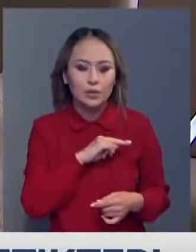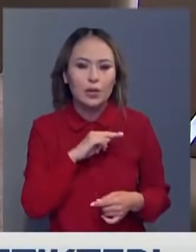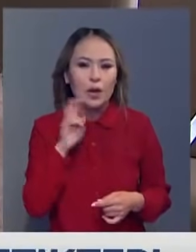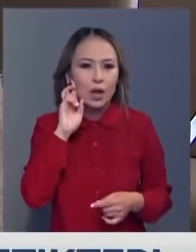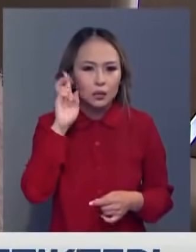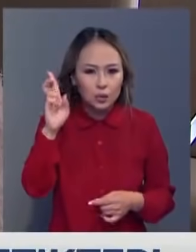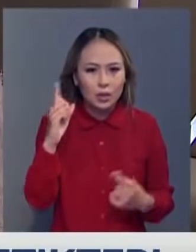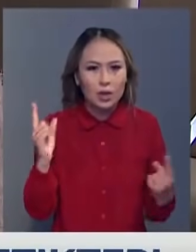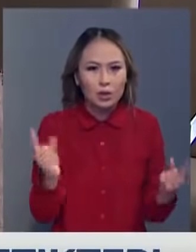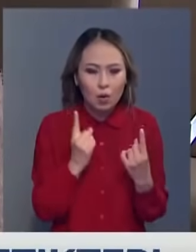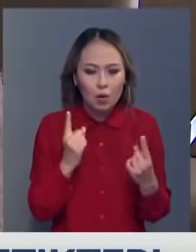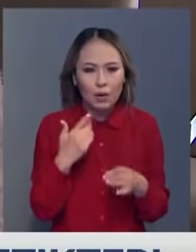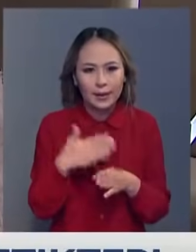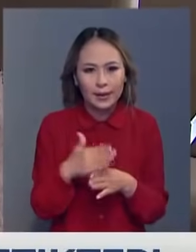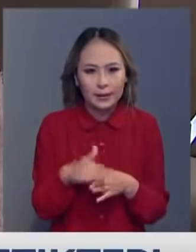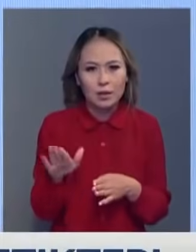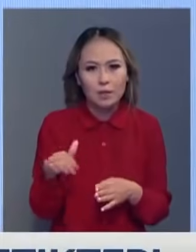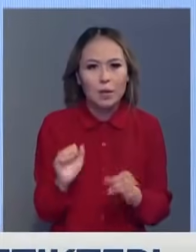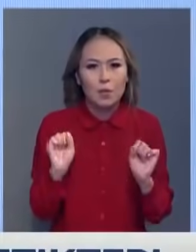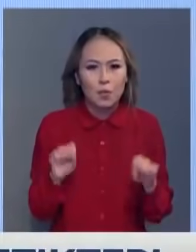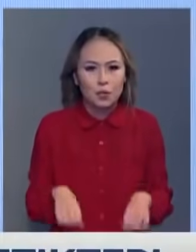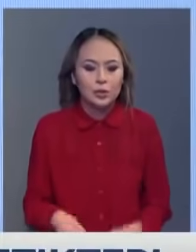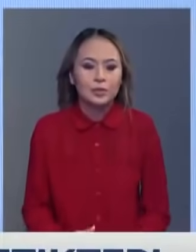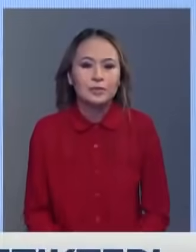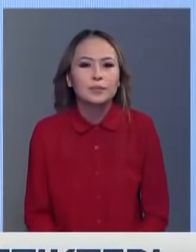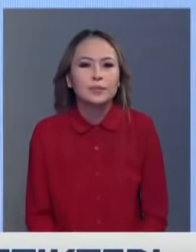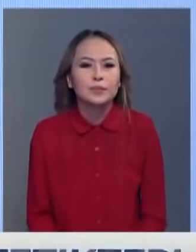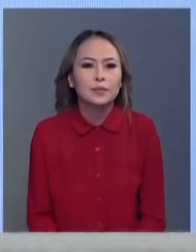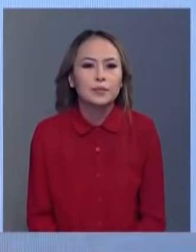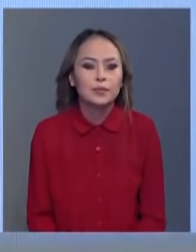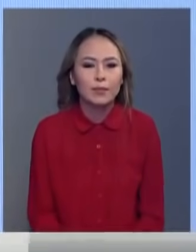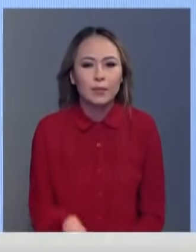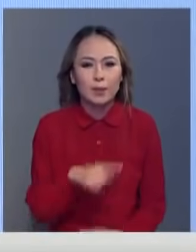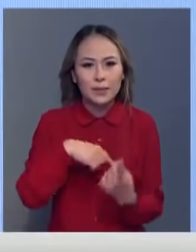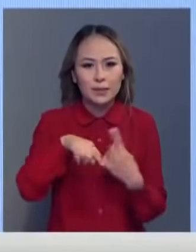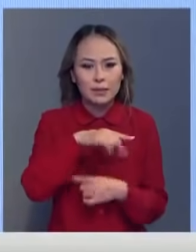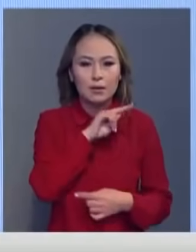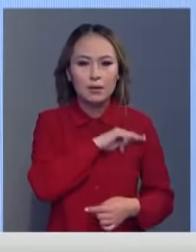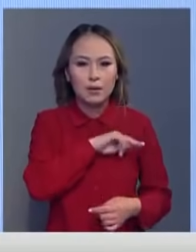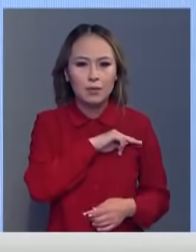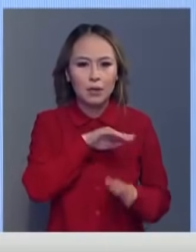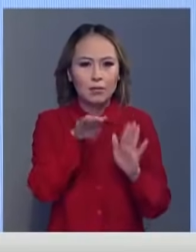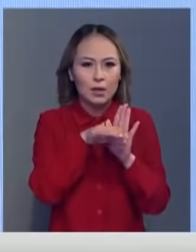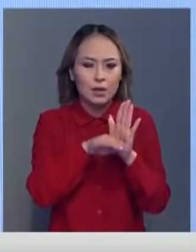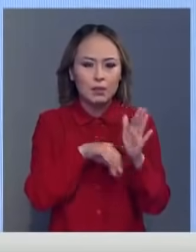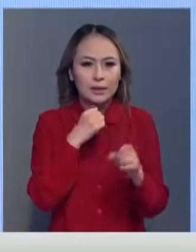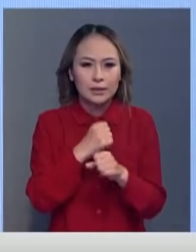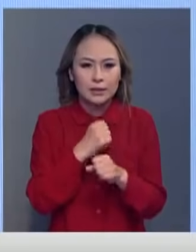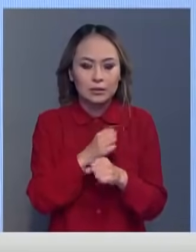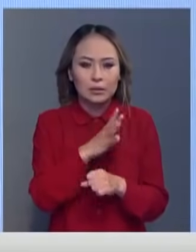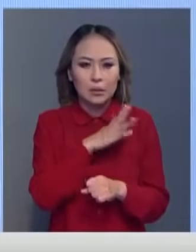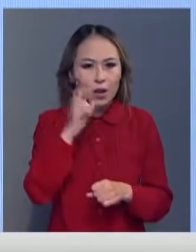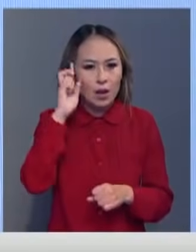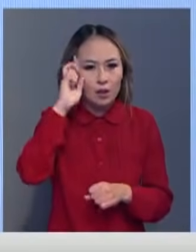мемлекеттен жеңілдетілген несие алуға мүмкіндік береді. Бизнестің жол картасы 2025 бағдарламасы шеңберінде